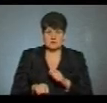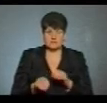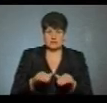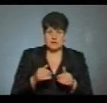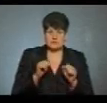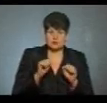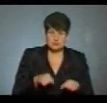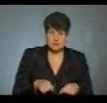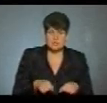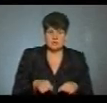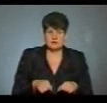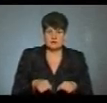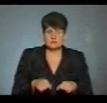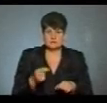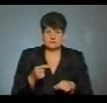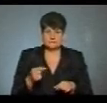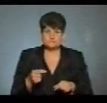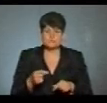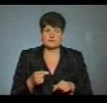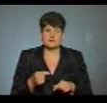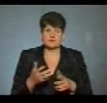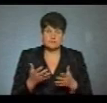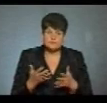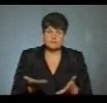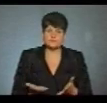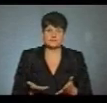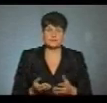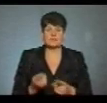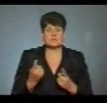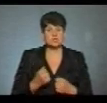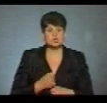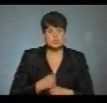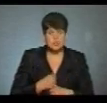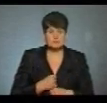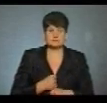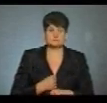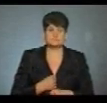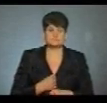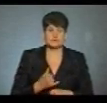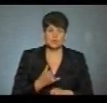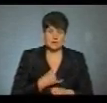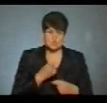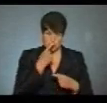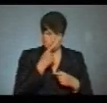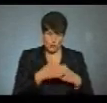що цього вірусу немає. На превеликий жаль, знову ж таки, в нас